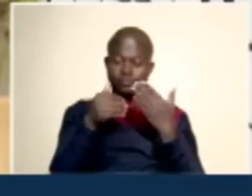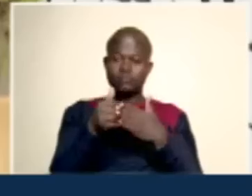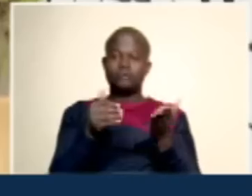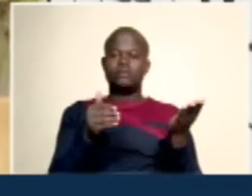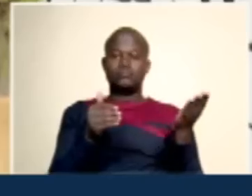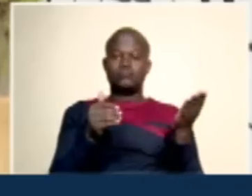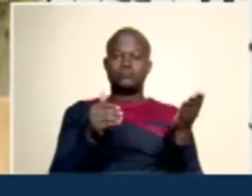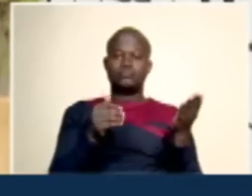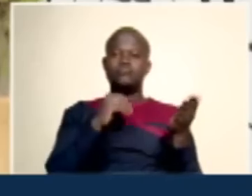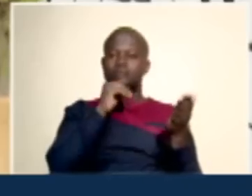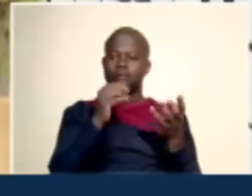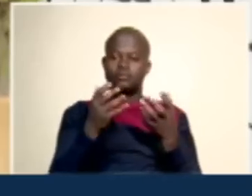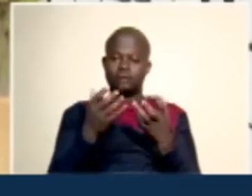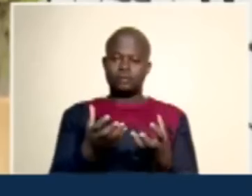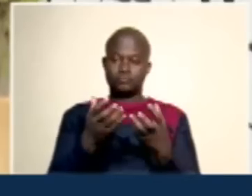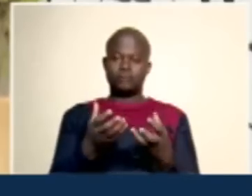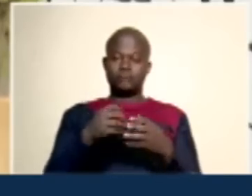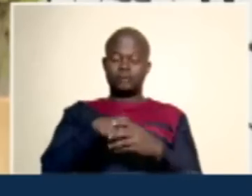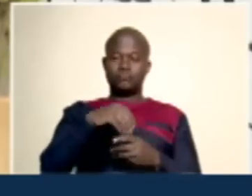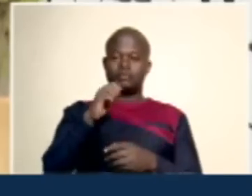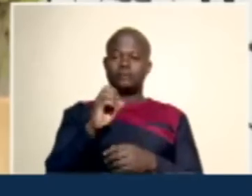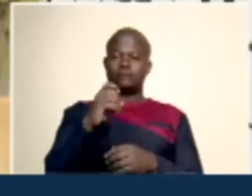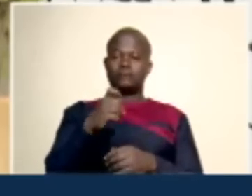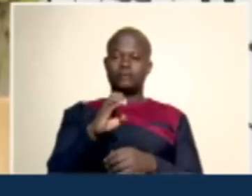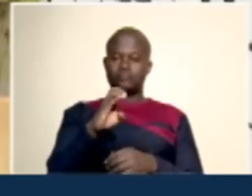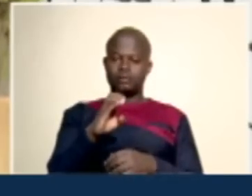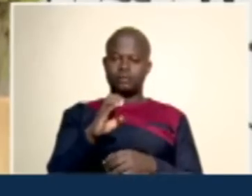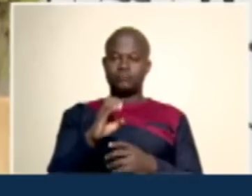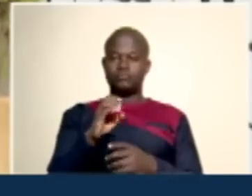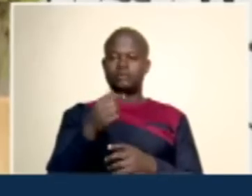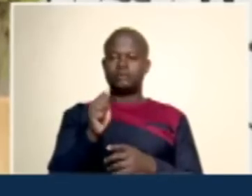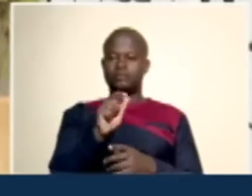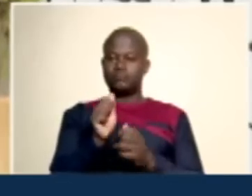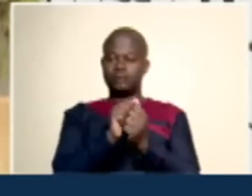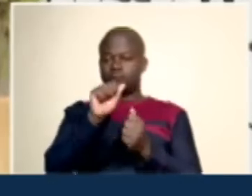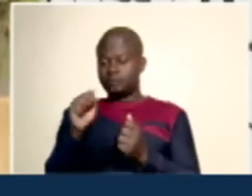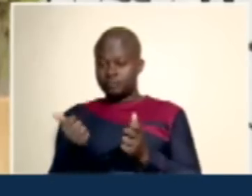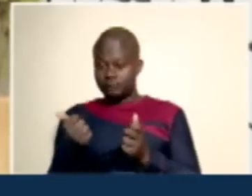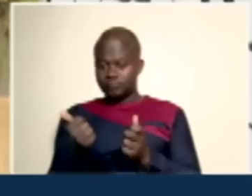mine itari dukase niba harimo toxic gases nibindi